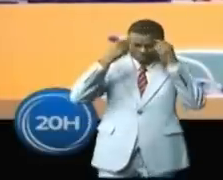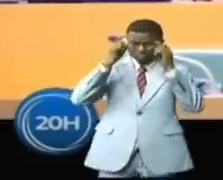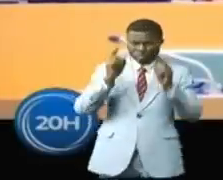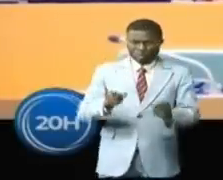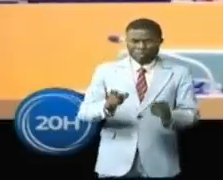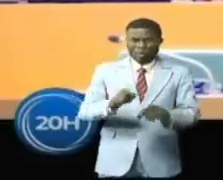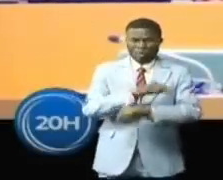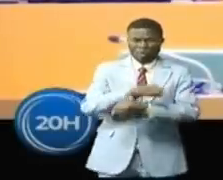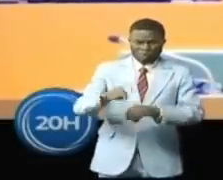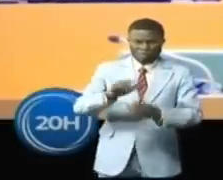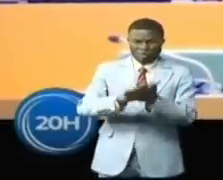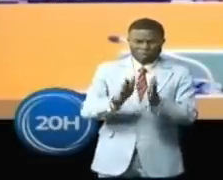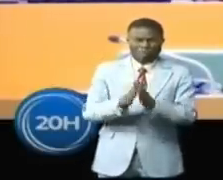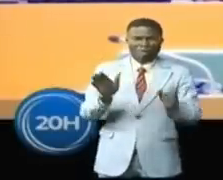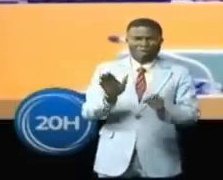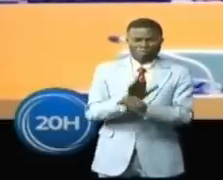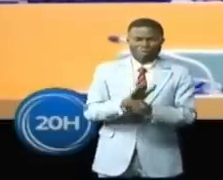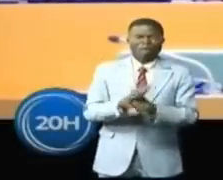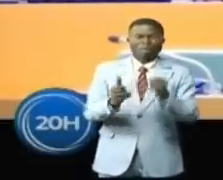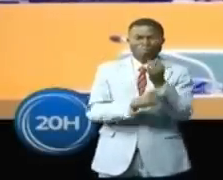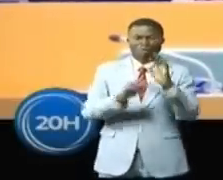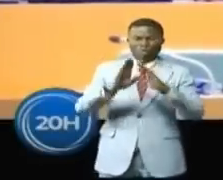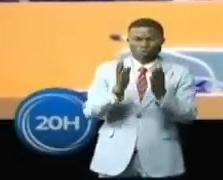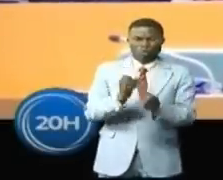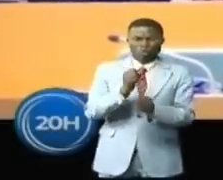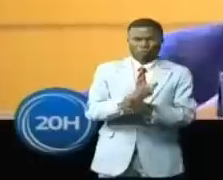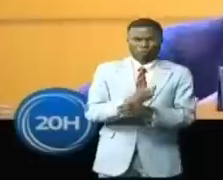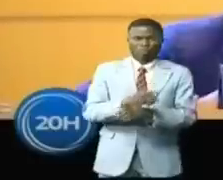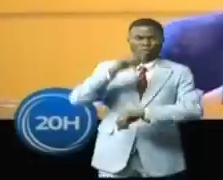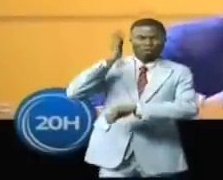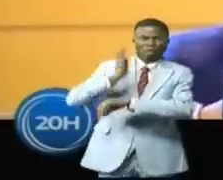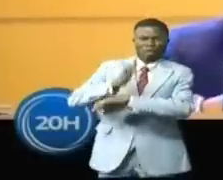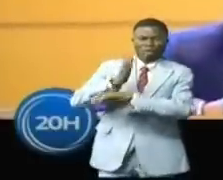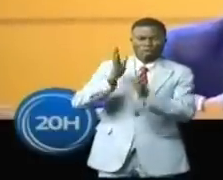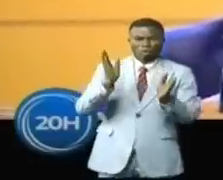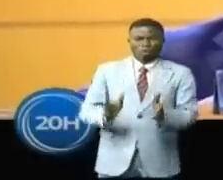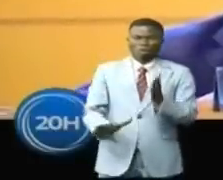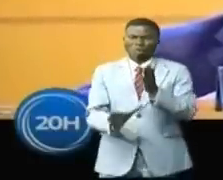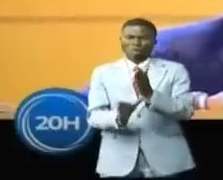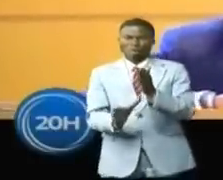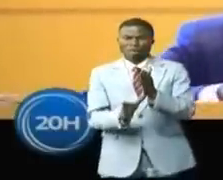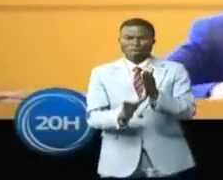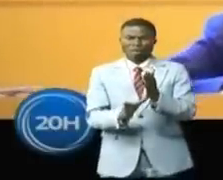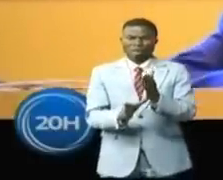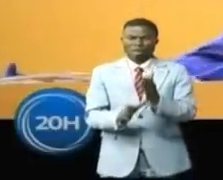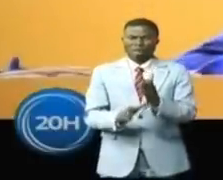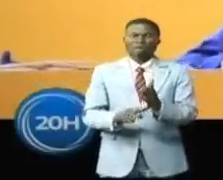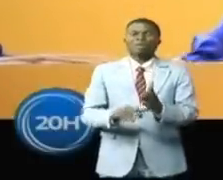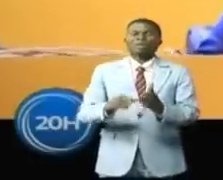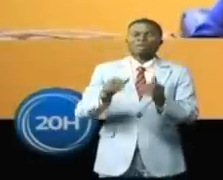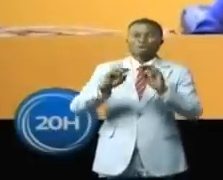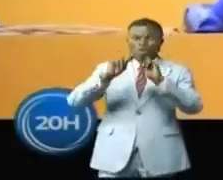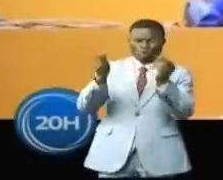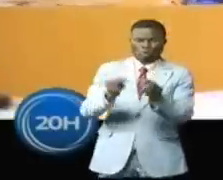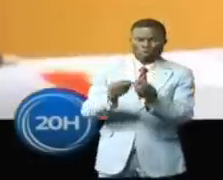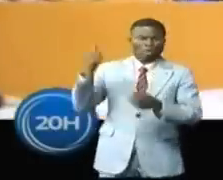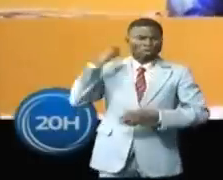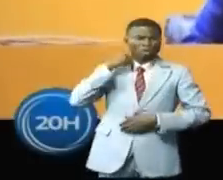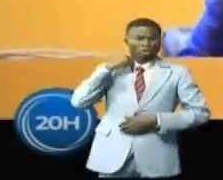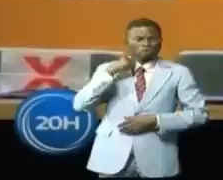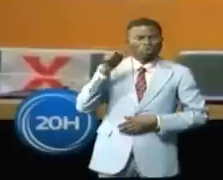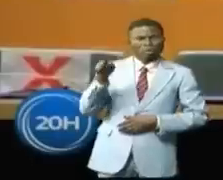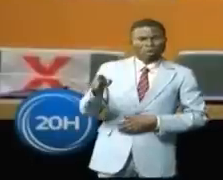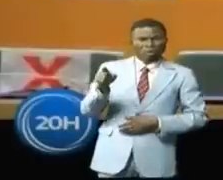bureau soit complète. Les conseillers juridiques par intérim de la KCM, les docteurs Guy